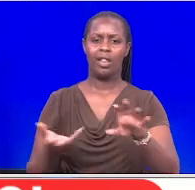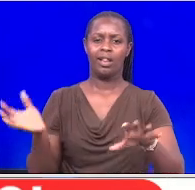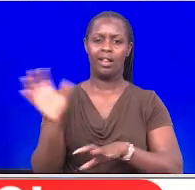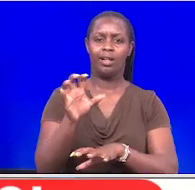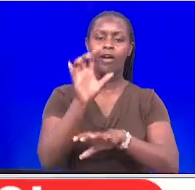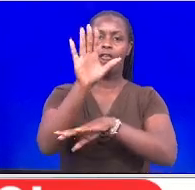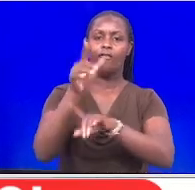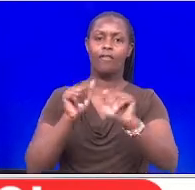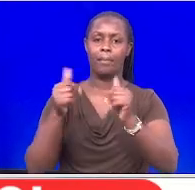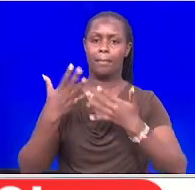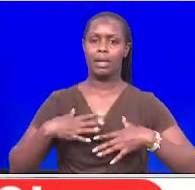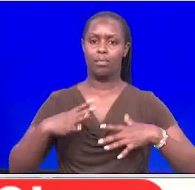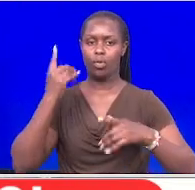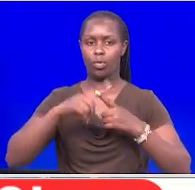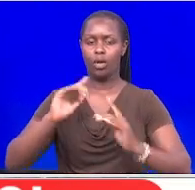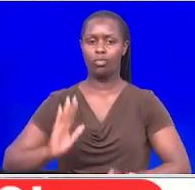hasira.